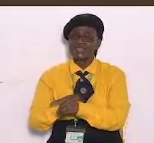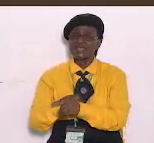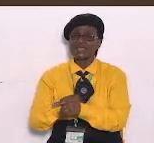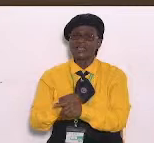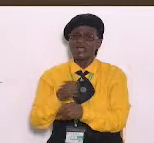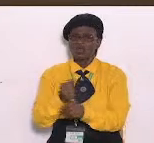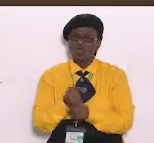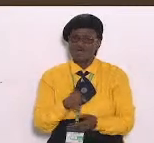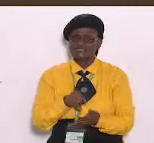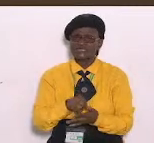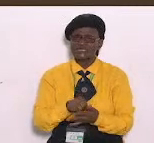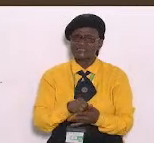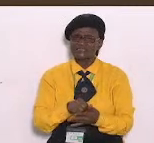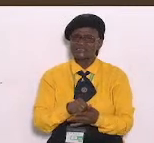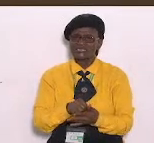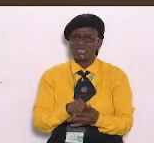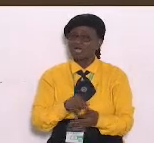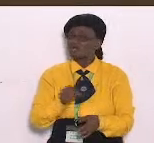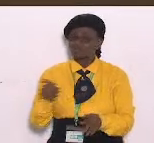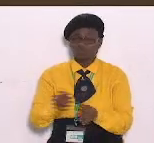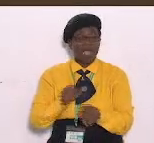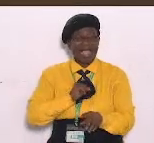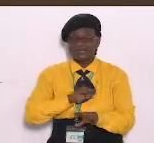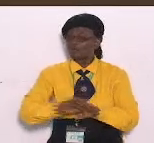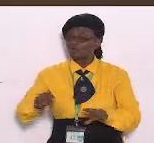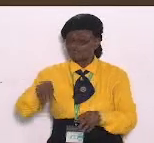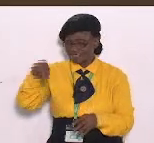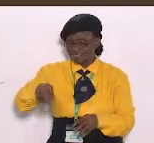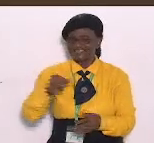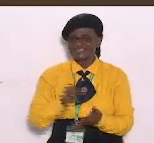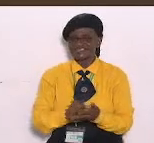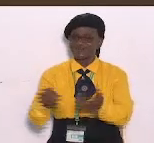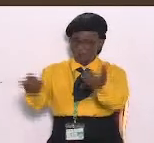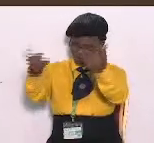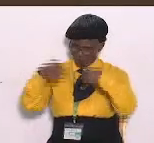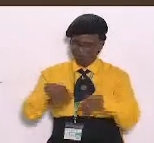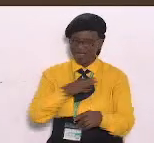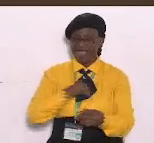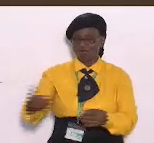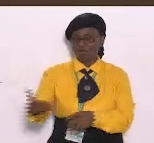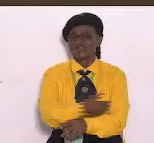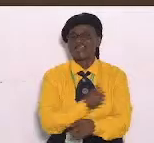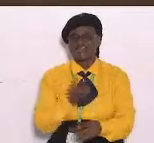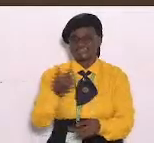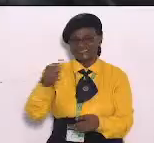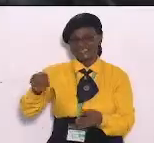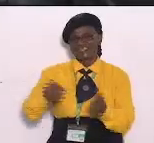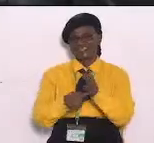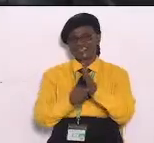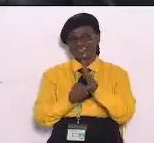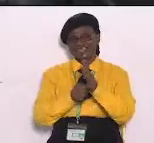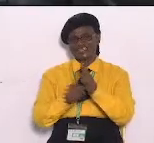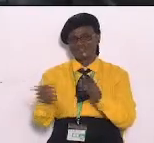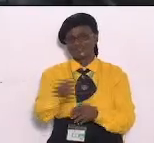une je n'ai pas besoin de cela viens prendre la clé vous connaissez